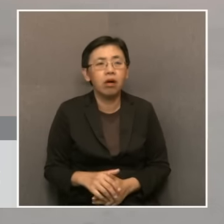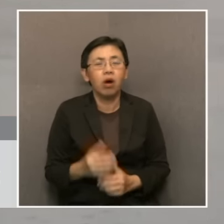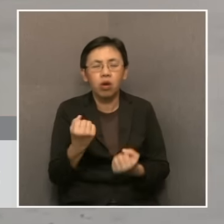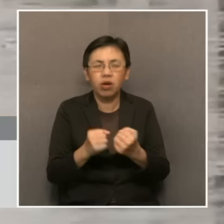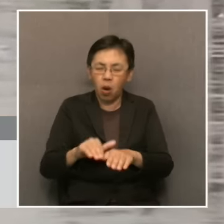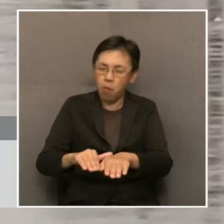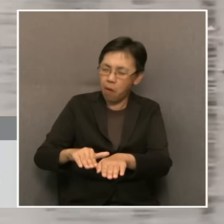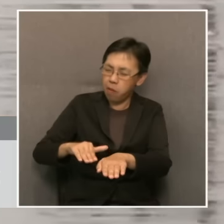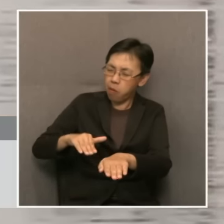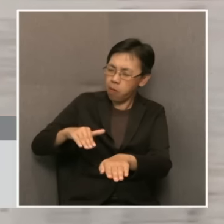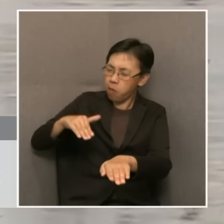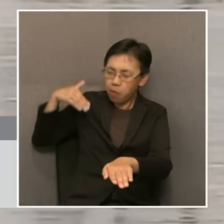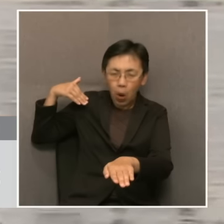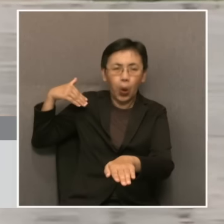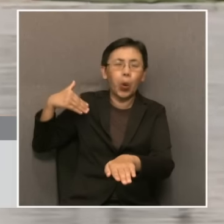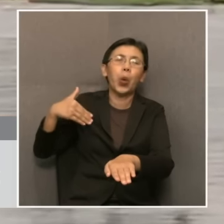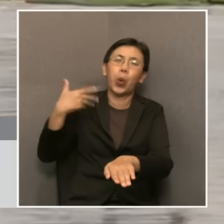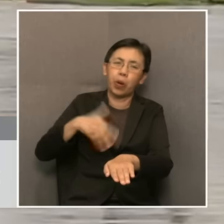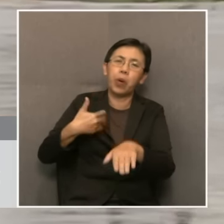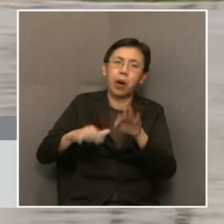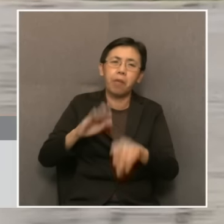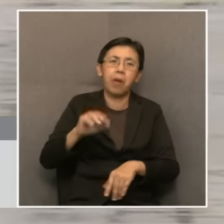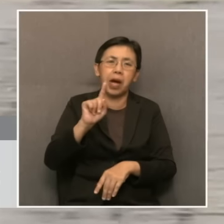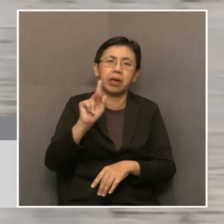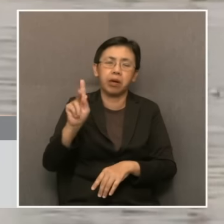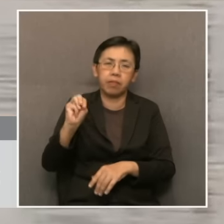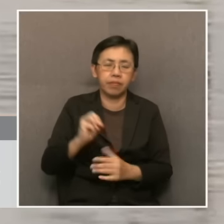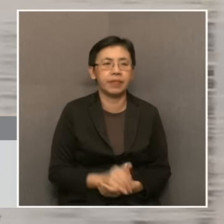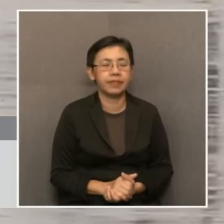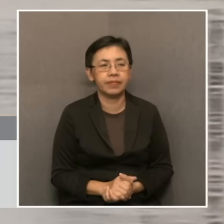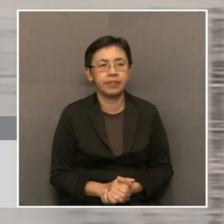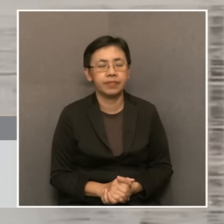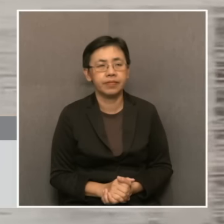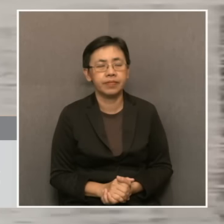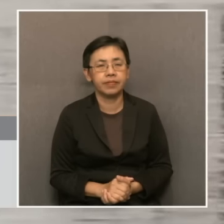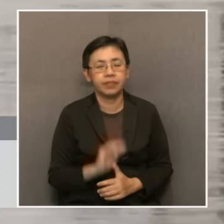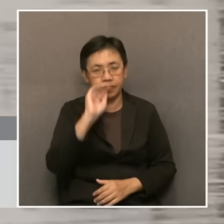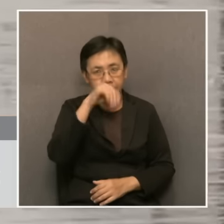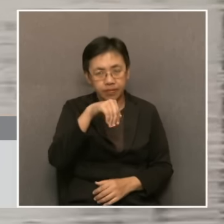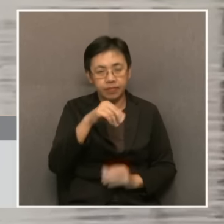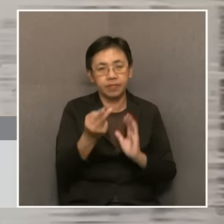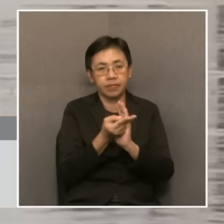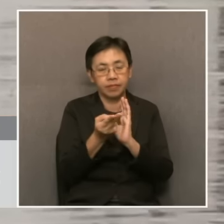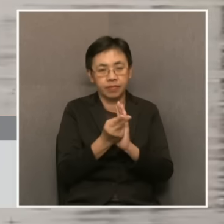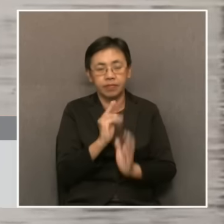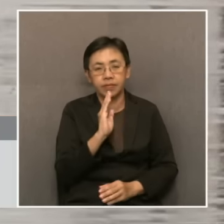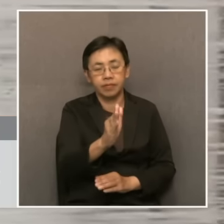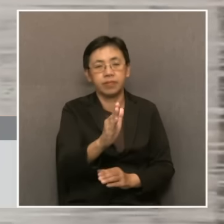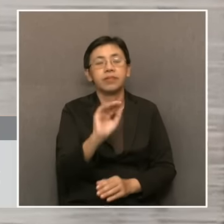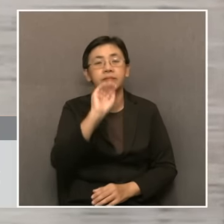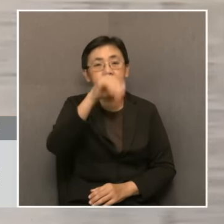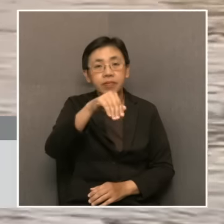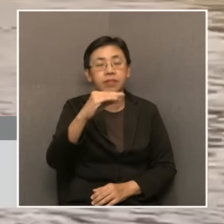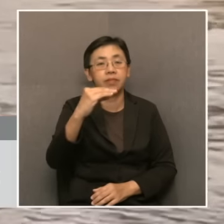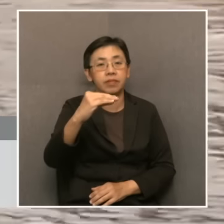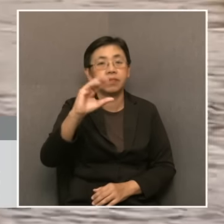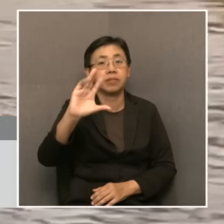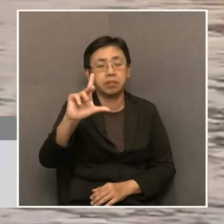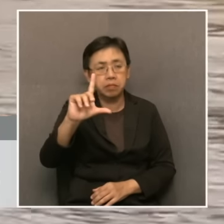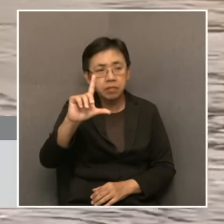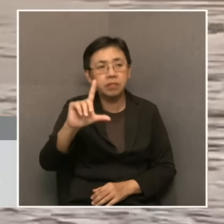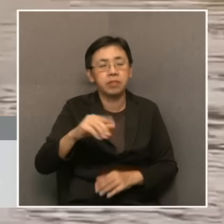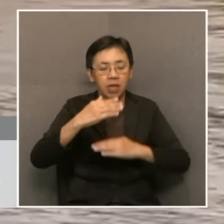วเป็นกิโลเมตรเลยนะคะเช่นเดียวกับถนนระหว่างเทศบาลเมืองหนองคายไปยังเทศบาลตำบลโพชัยซึ่งมีลักษณะเป็นแอ่งก